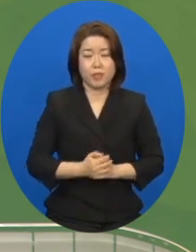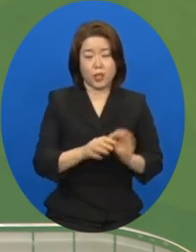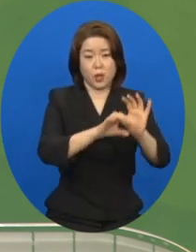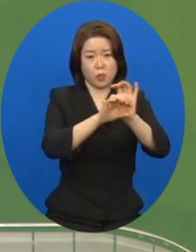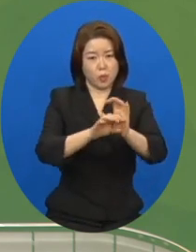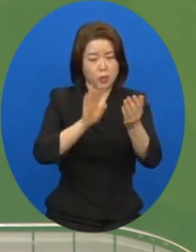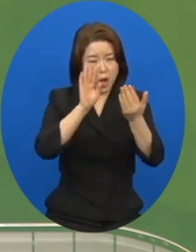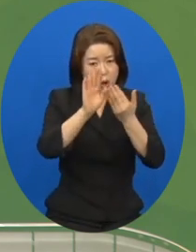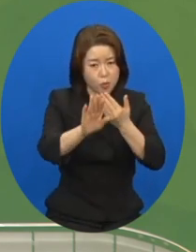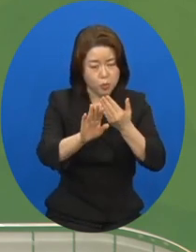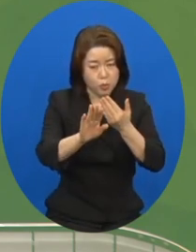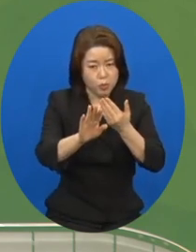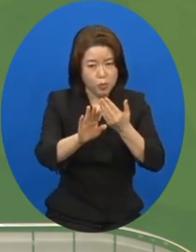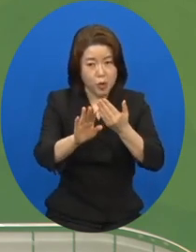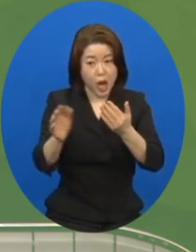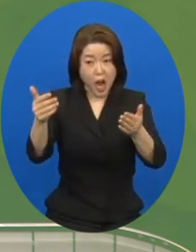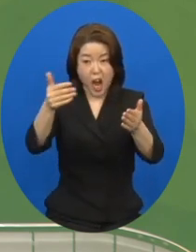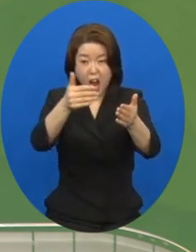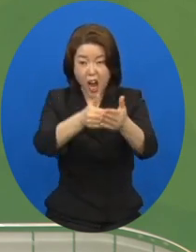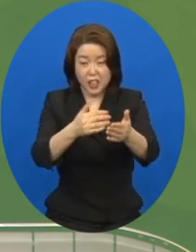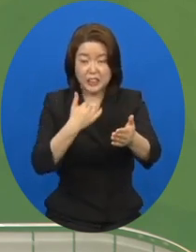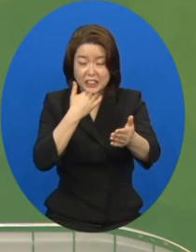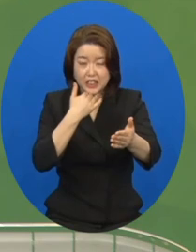이후까지 기다릴 것도 없습니다.